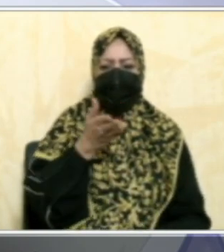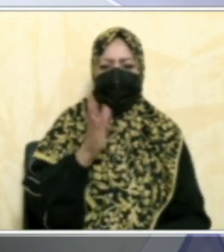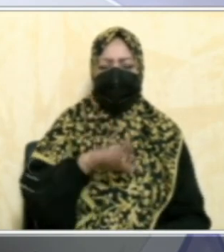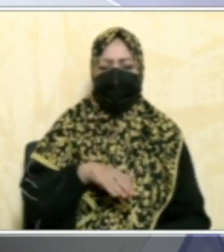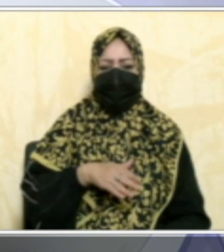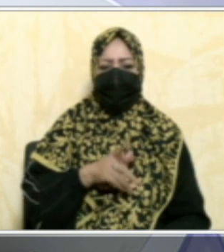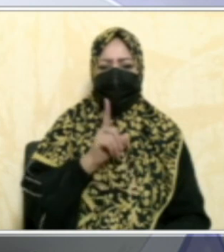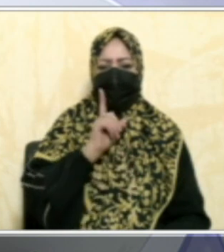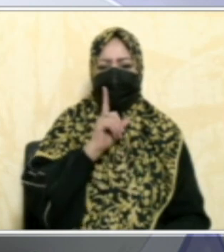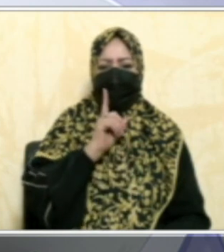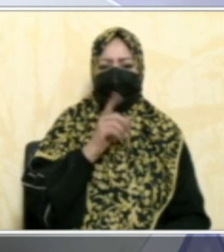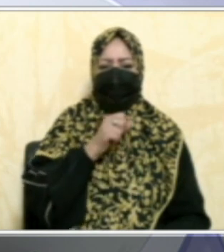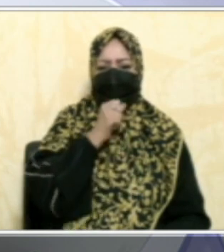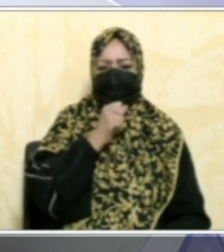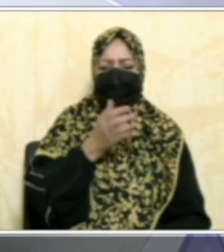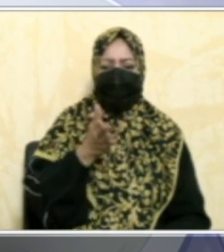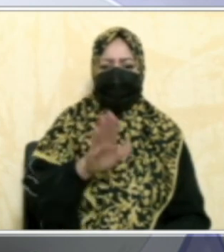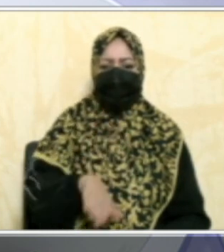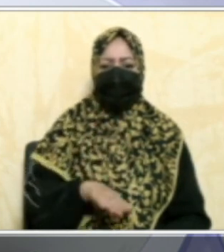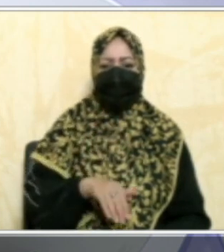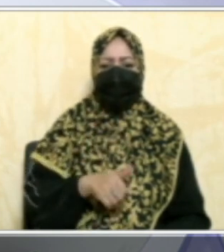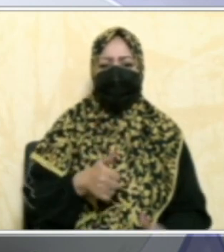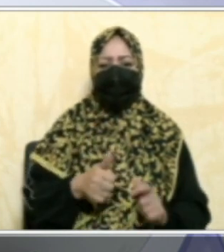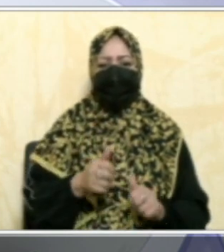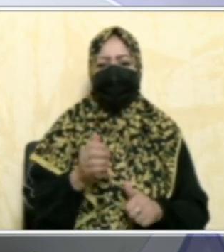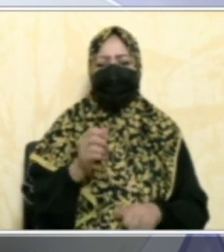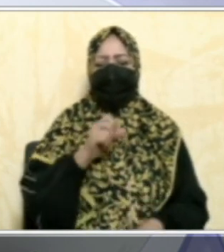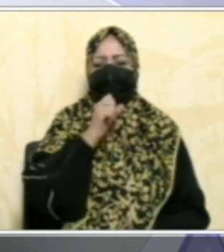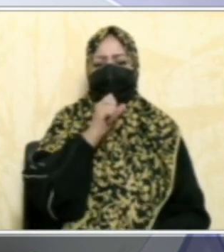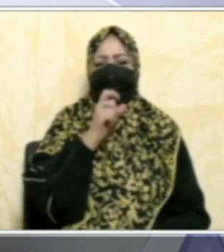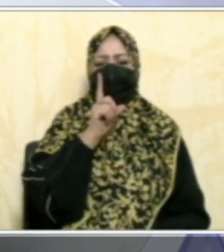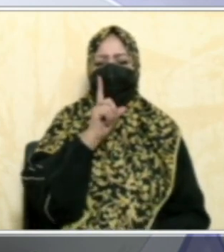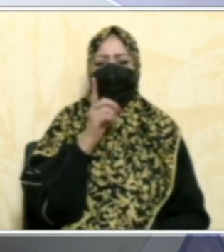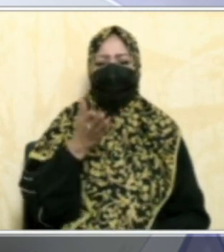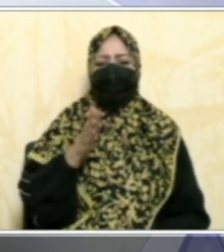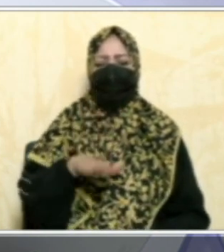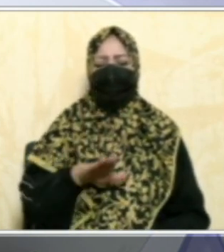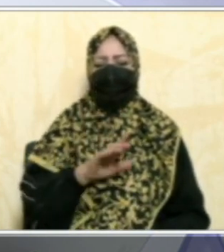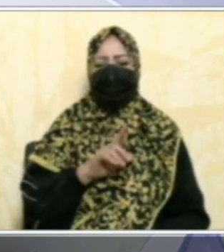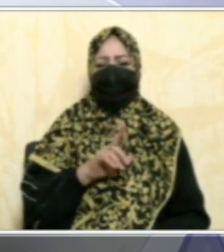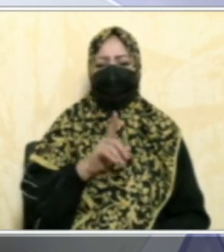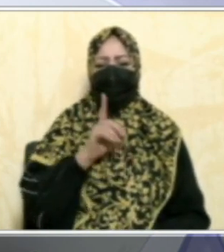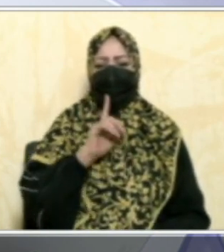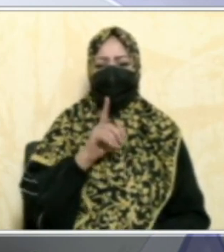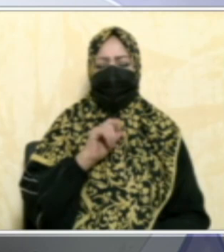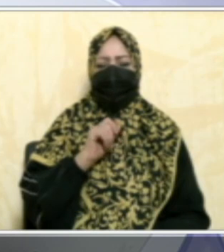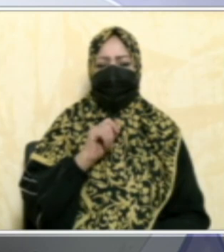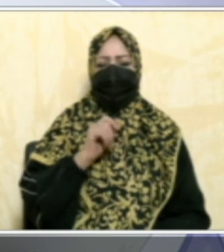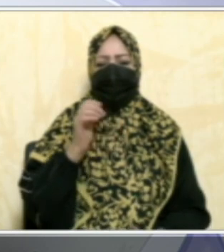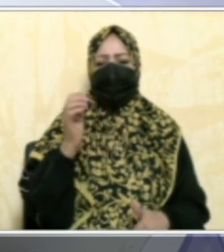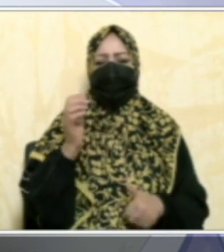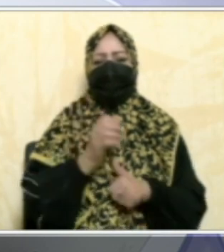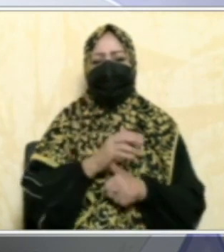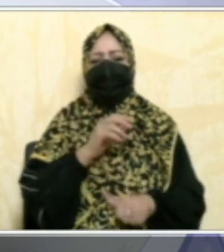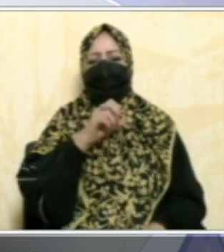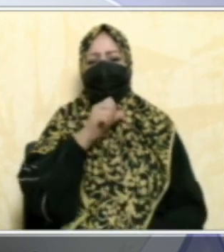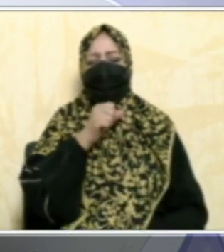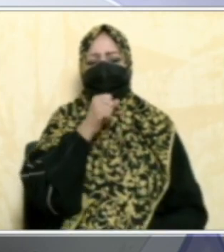من ناحية أمي باهي. وطبعا جدي يملك ياخذ الربع تقريبا مش هيك